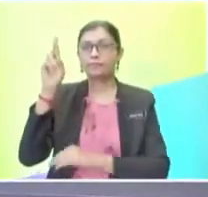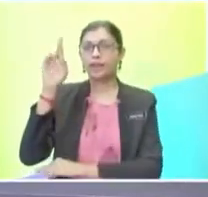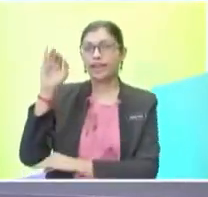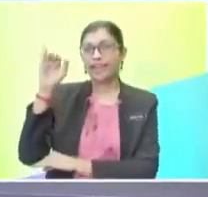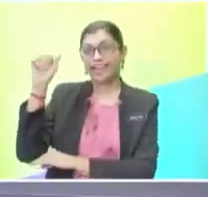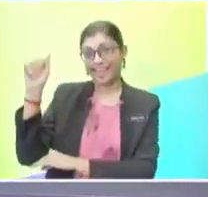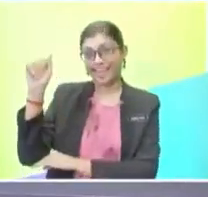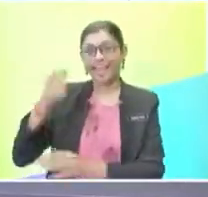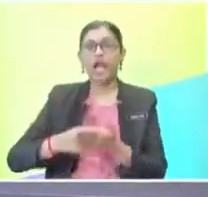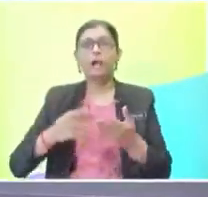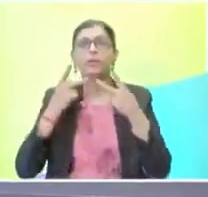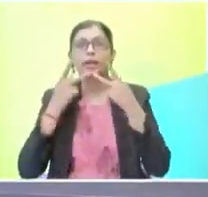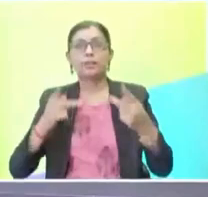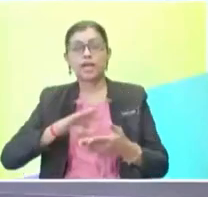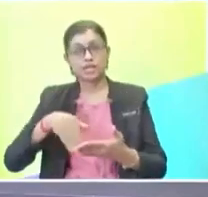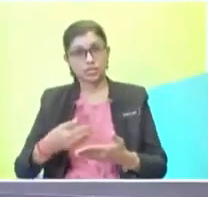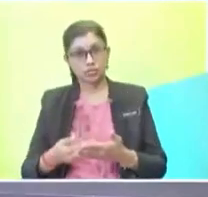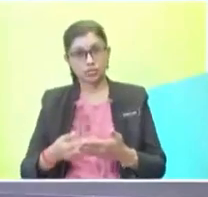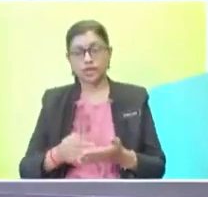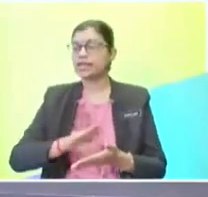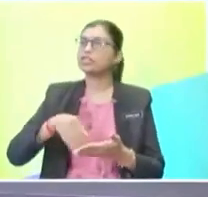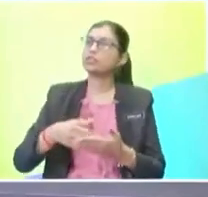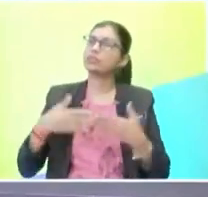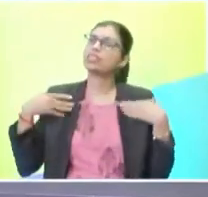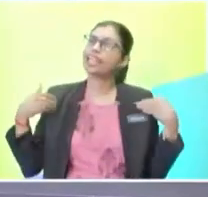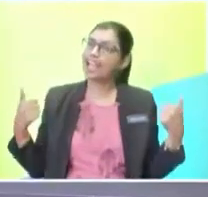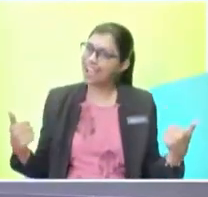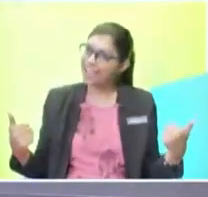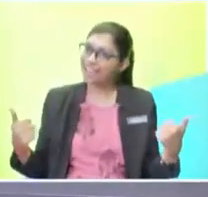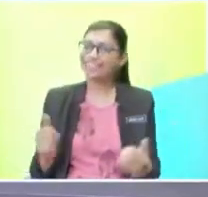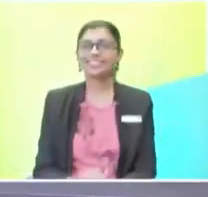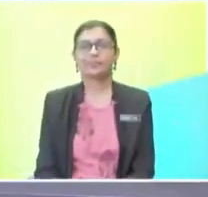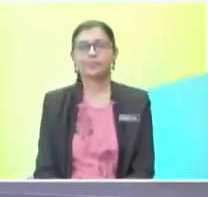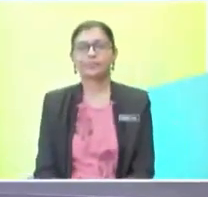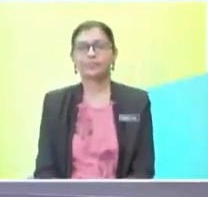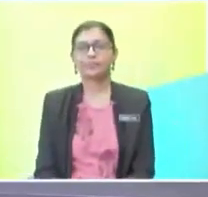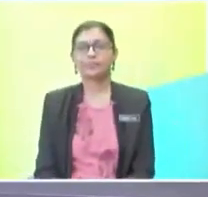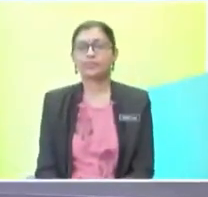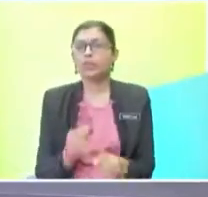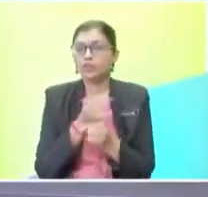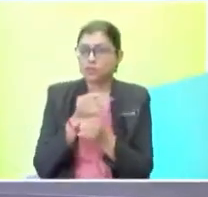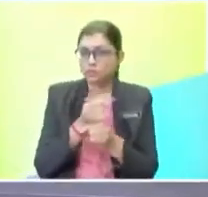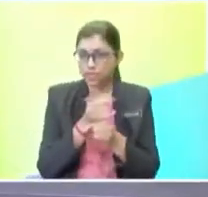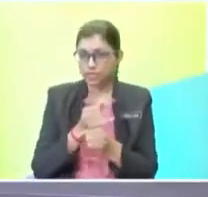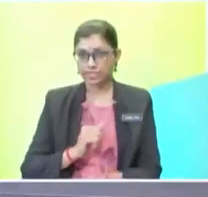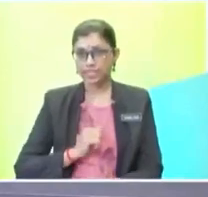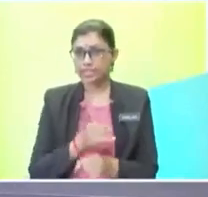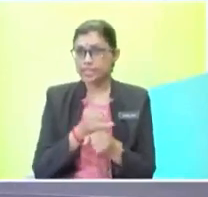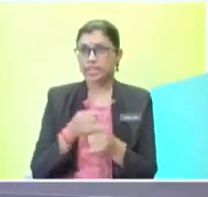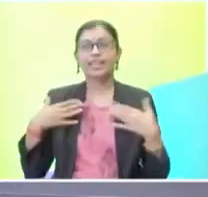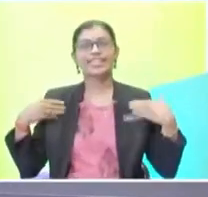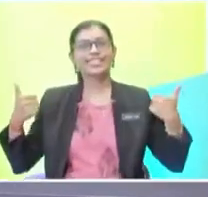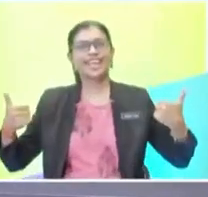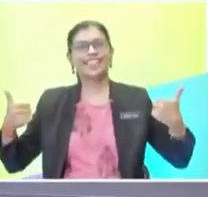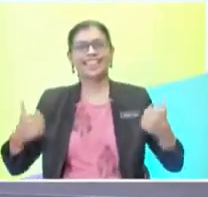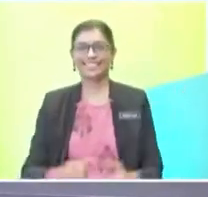khabar murid-murid di rumah? Kita doakan dalam keadaan yang sihat sejahtera. Ingat pesan Ria selalu, jaga diri, jaga kesihatan, okey? Dan hari ini kita